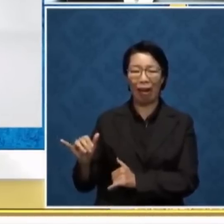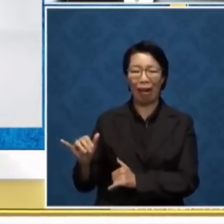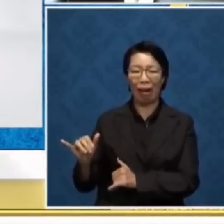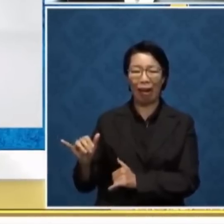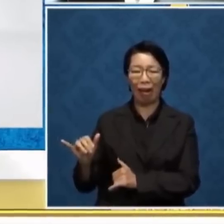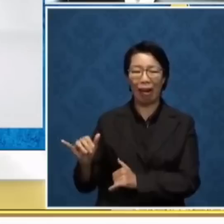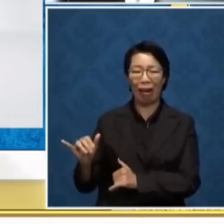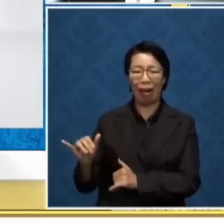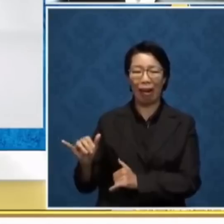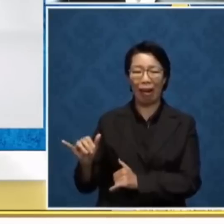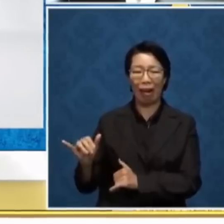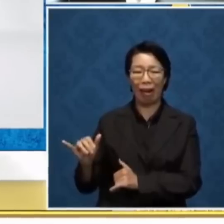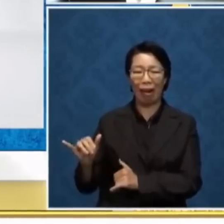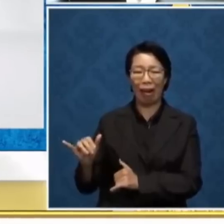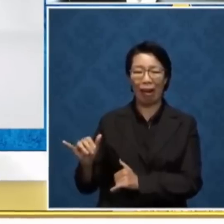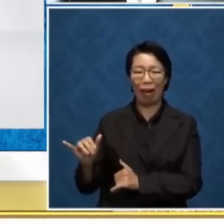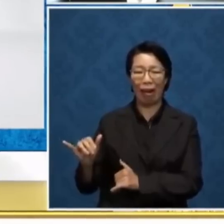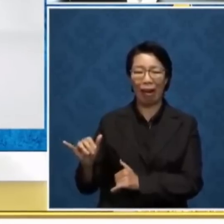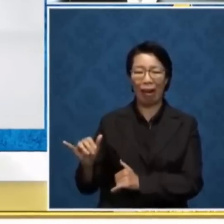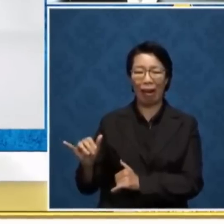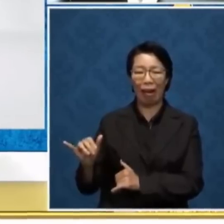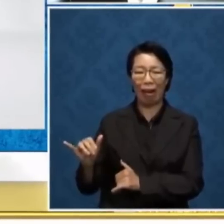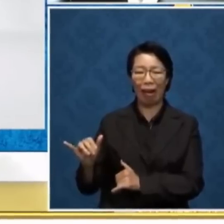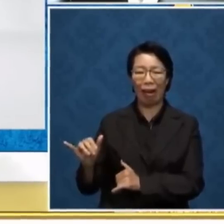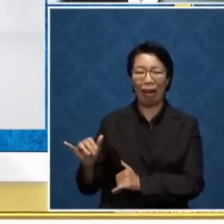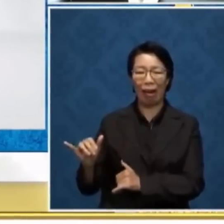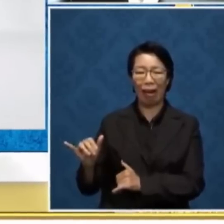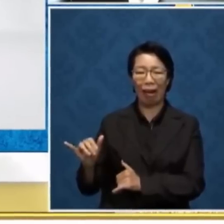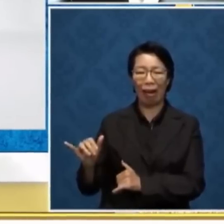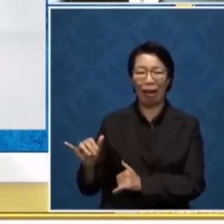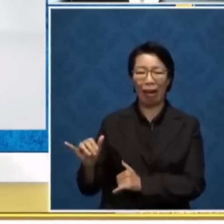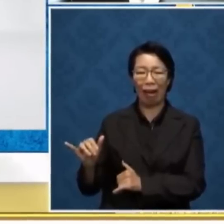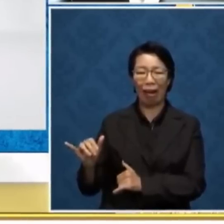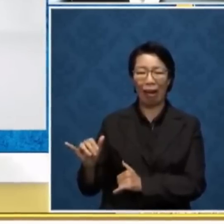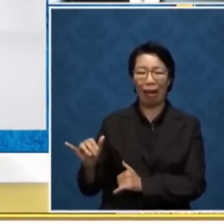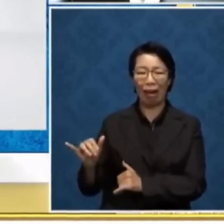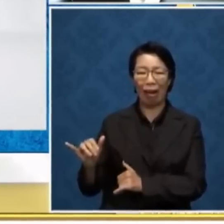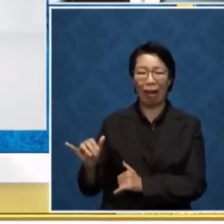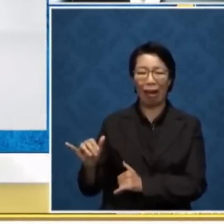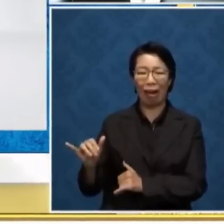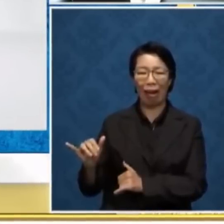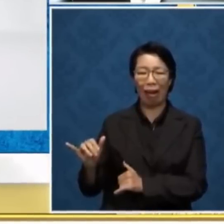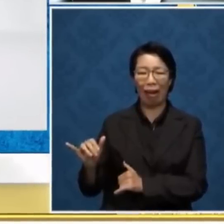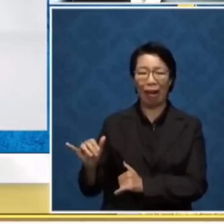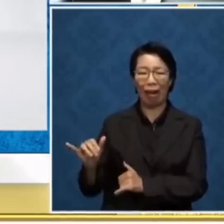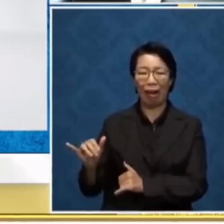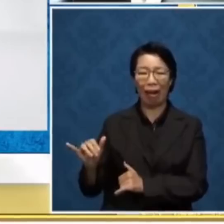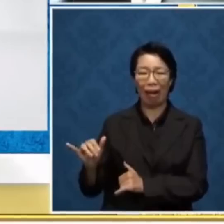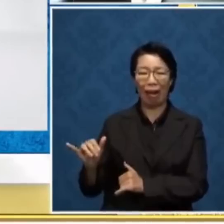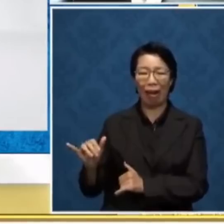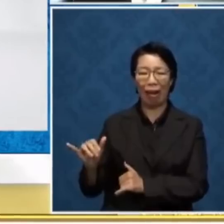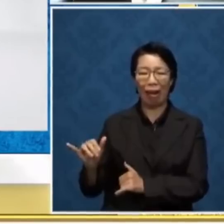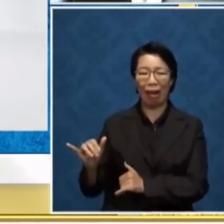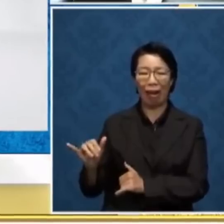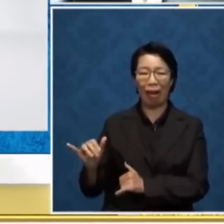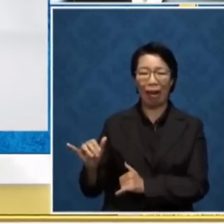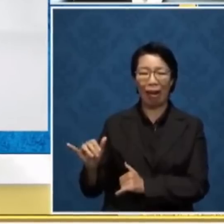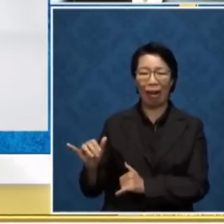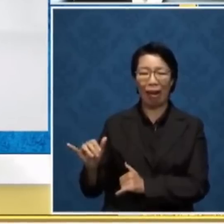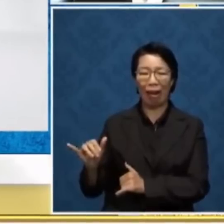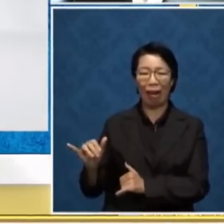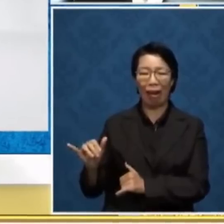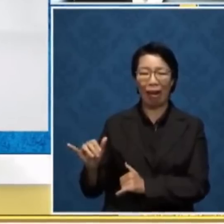ธานดิฉันได้ทราบมาในวันนี้ว่าเวทีการรับฟังความคิดเห็นประกอบการออกใบอนุญาตกิจการโรงไฟฟ้าจ